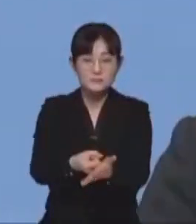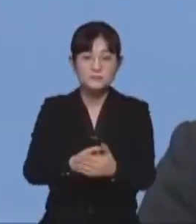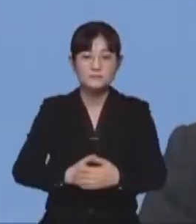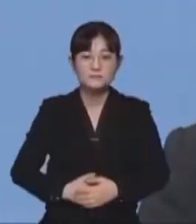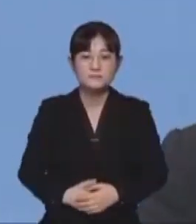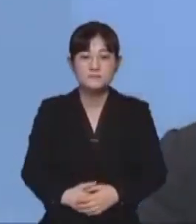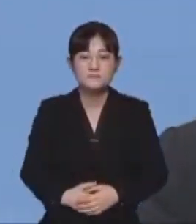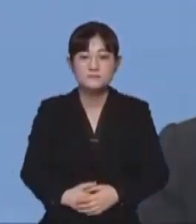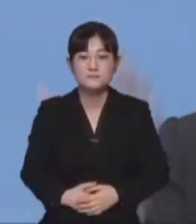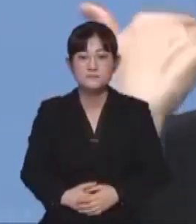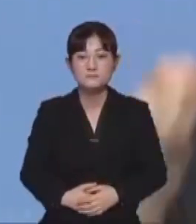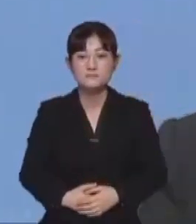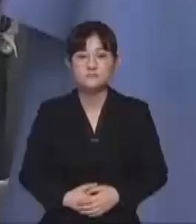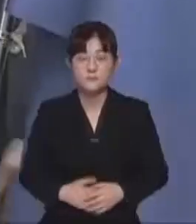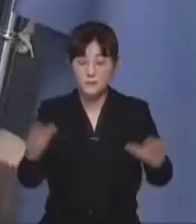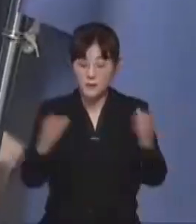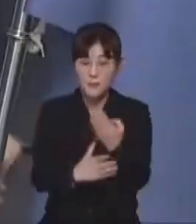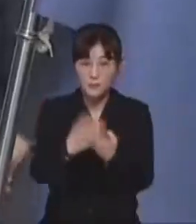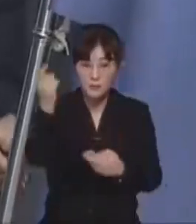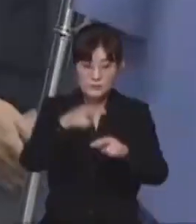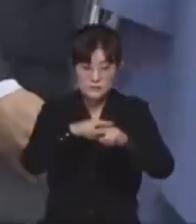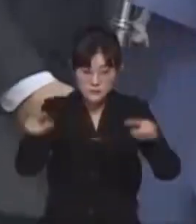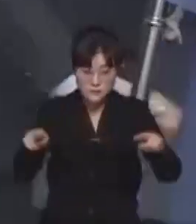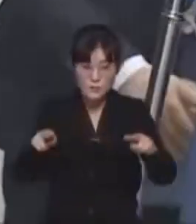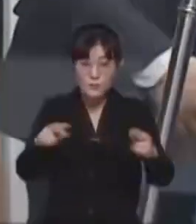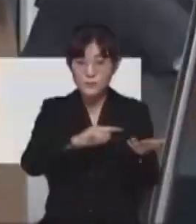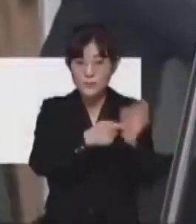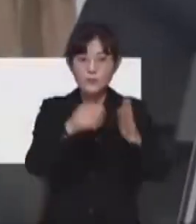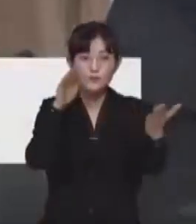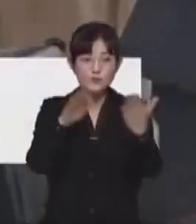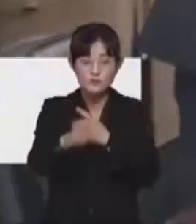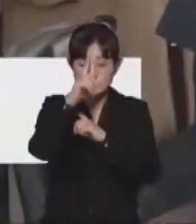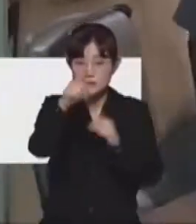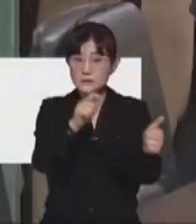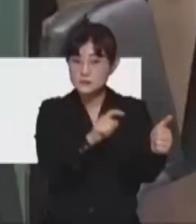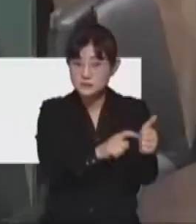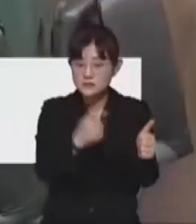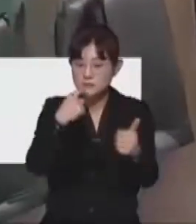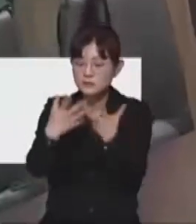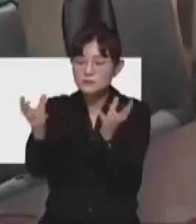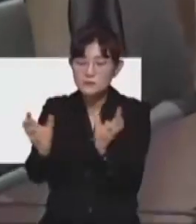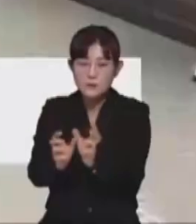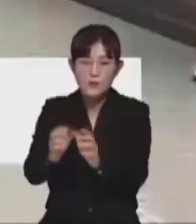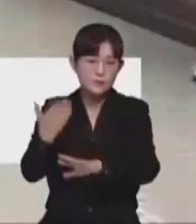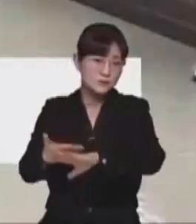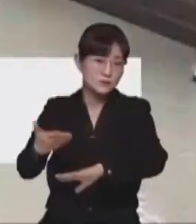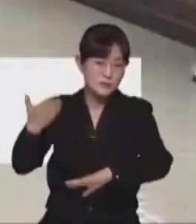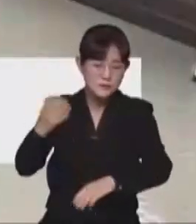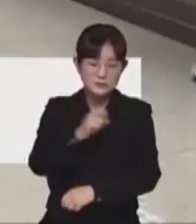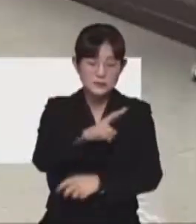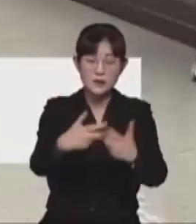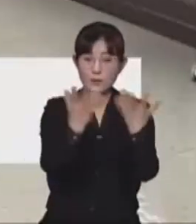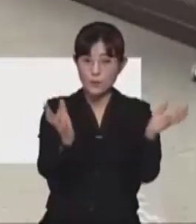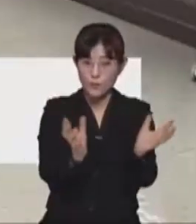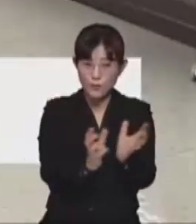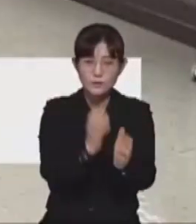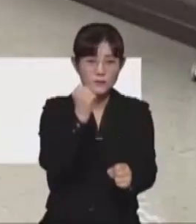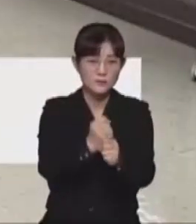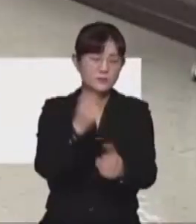겁니다. 합당 취소 발표 뒤 이 대표는 민주당과 차별화된 야권의 대안 세력임을